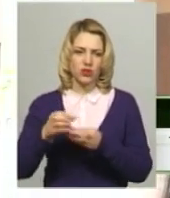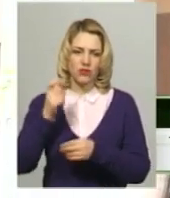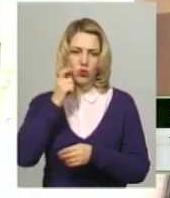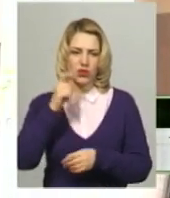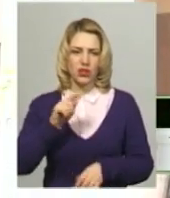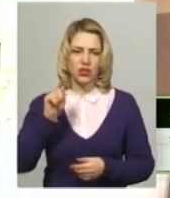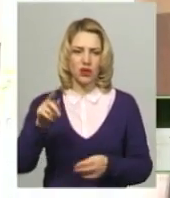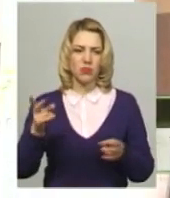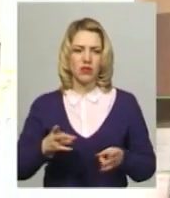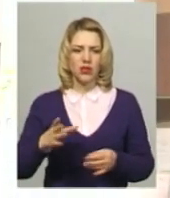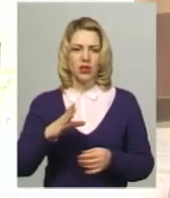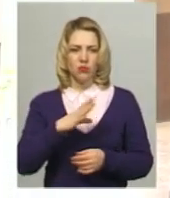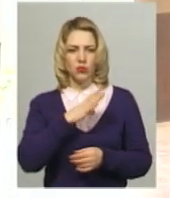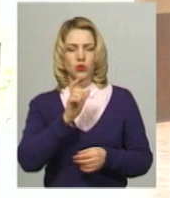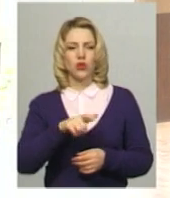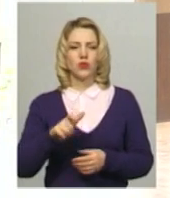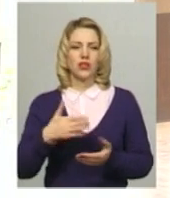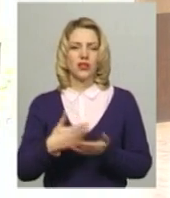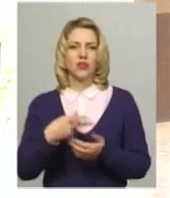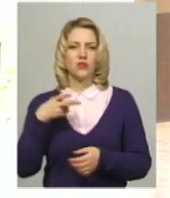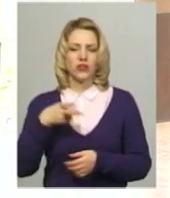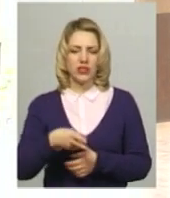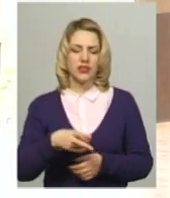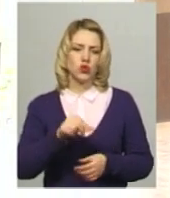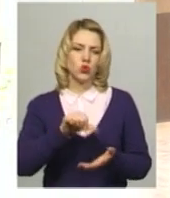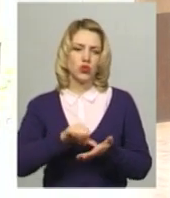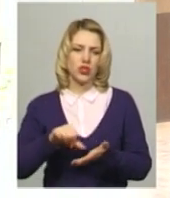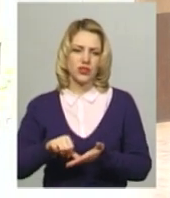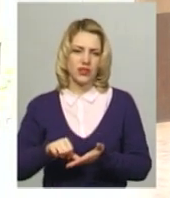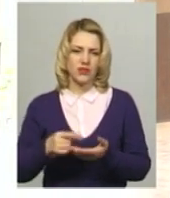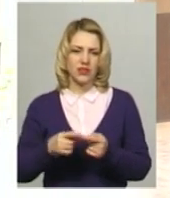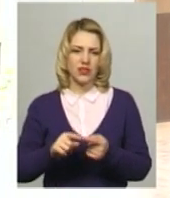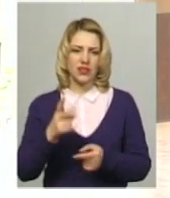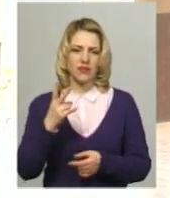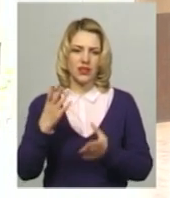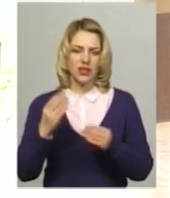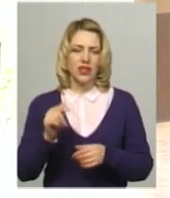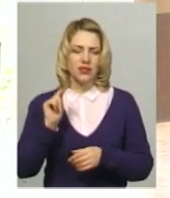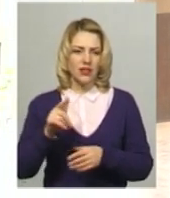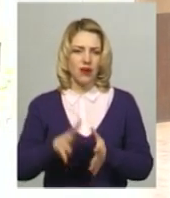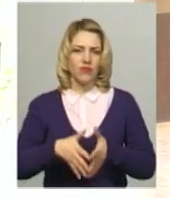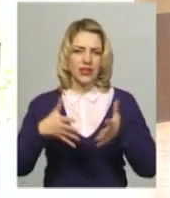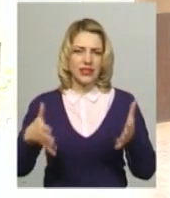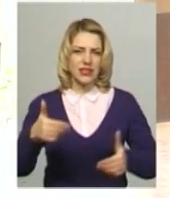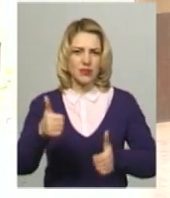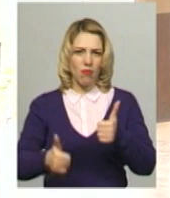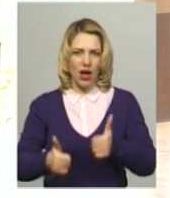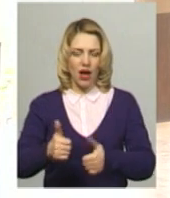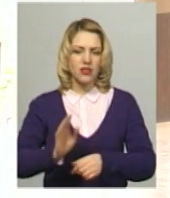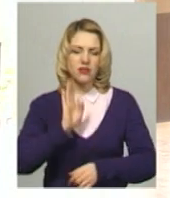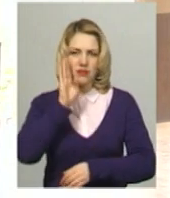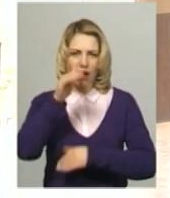Там має бути людей біля 2000, участь має бути за 2 дні. ось так. Тобто там дуже великі змагання з ранку до